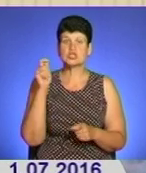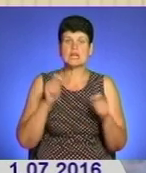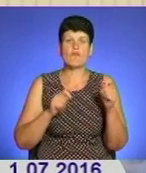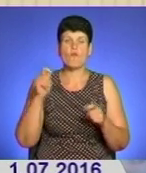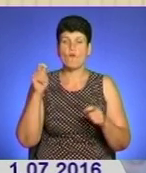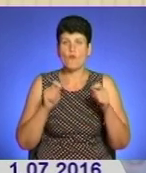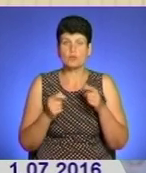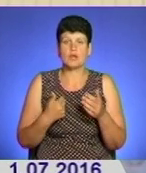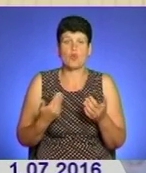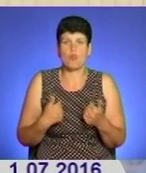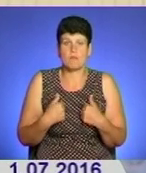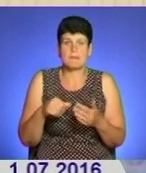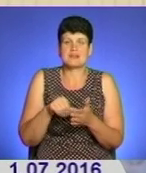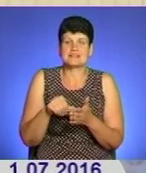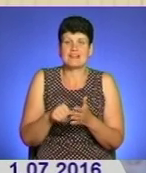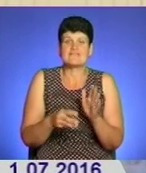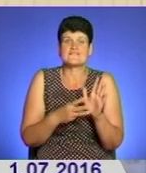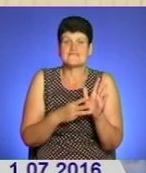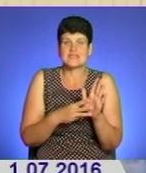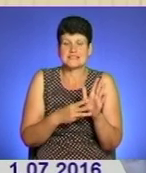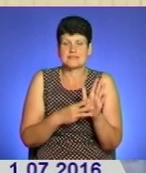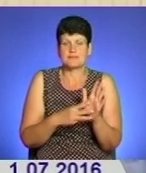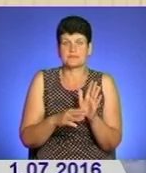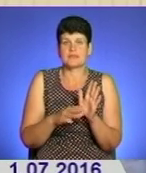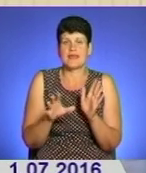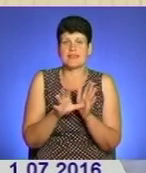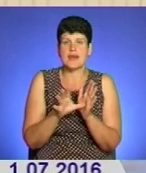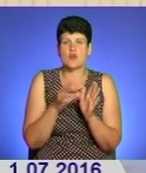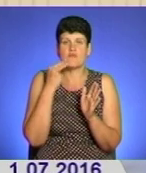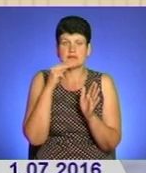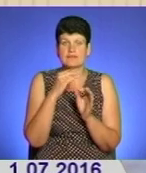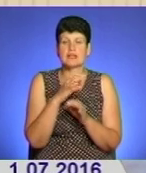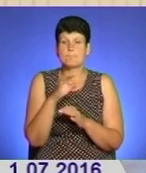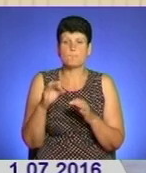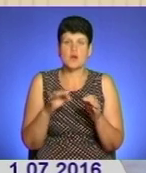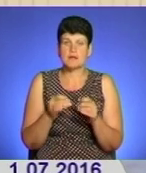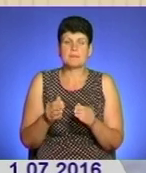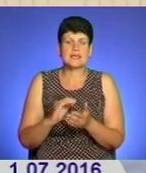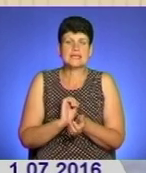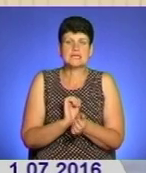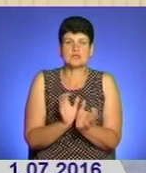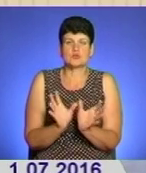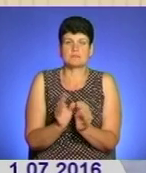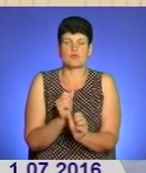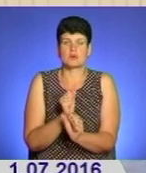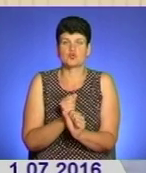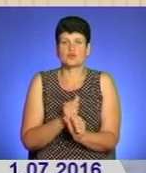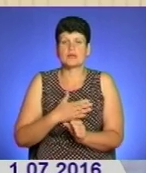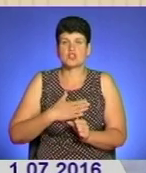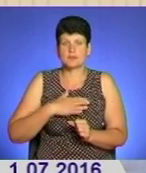економічний форум, на якому ми представляли 8 енергоефективних проєктів. Ми тісно співпрацюємо з нашими